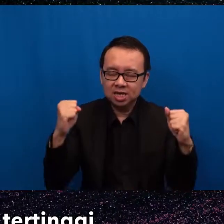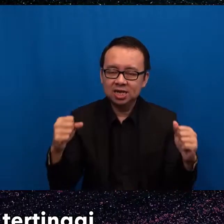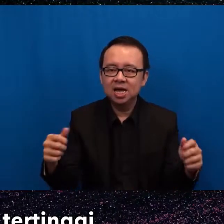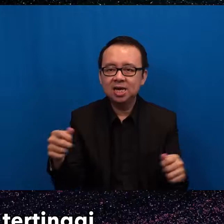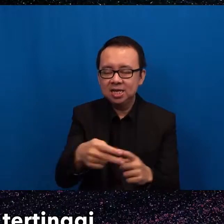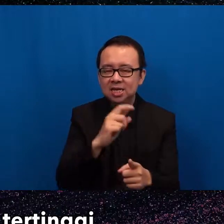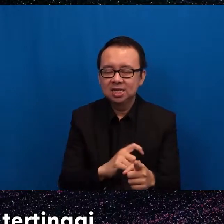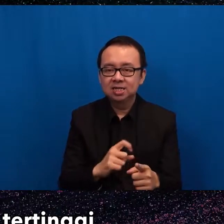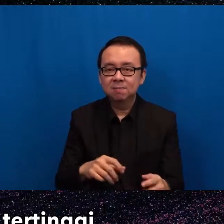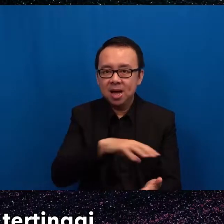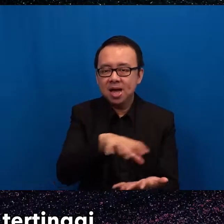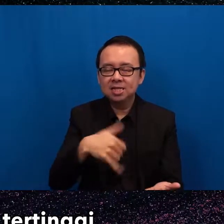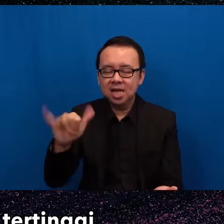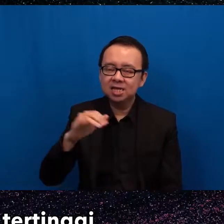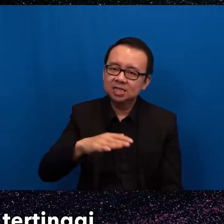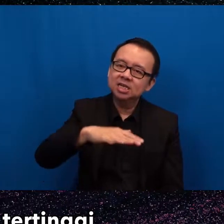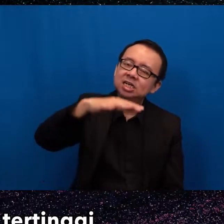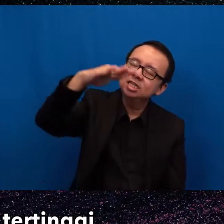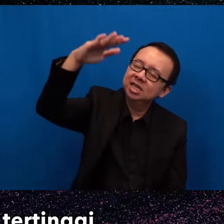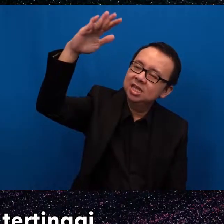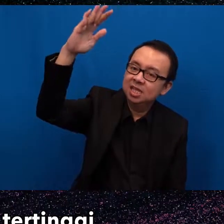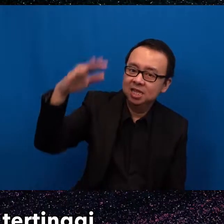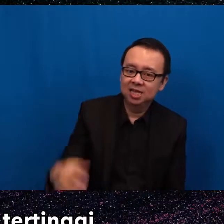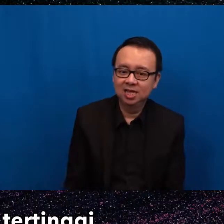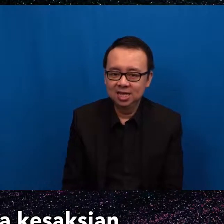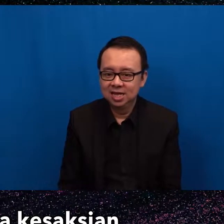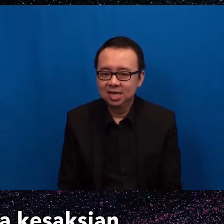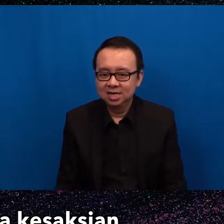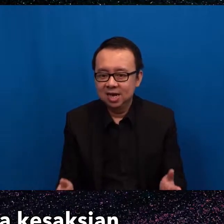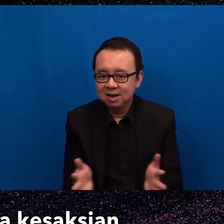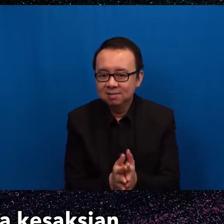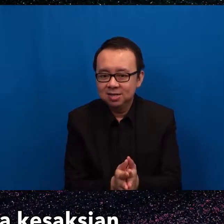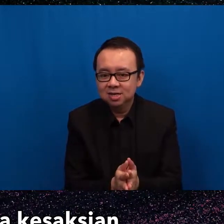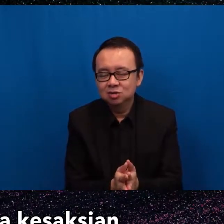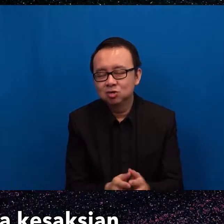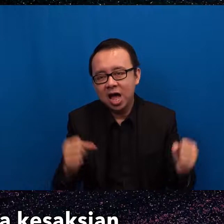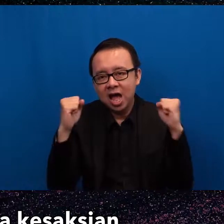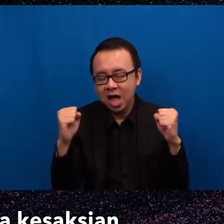kuasa dari tempat yang tertinggi. Dan